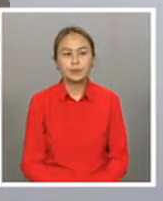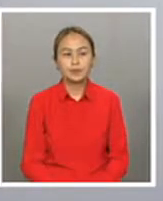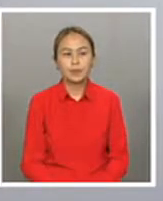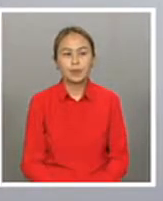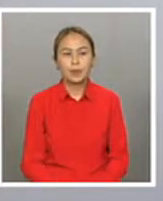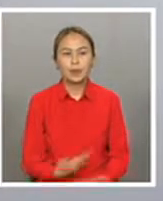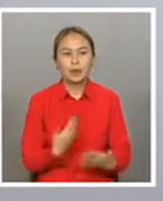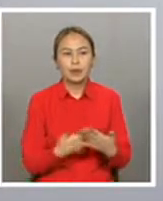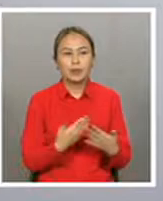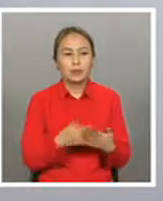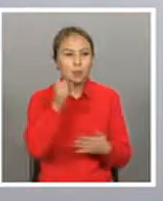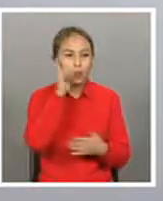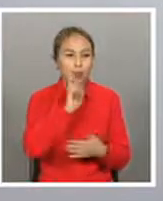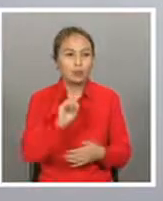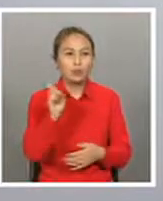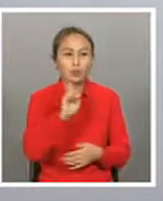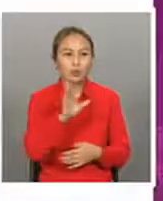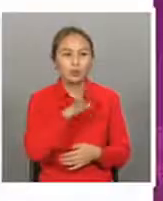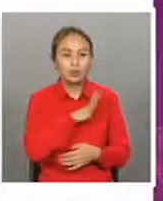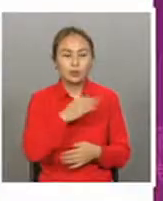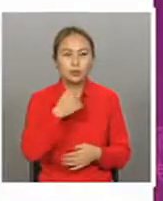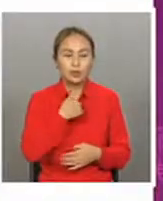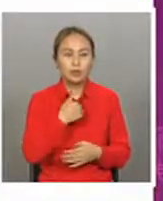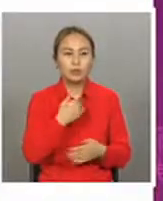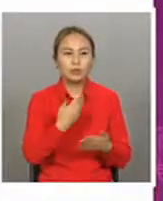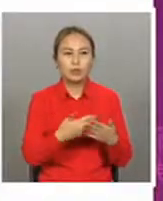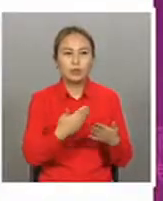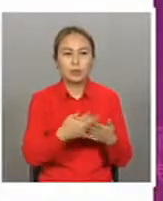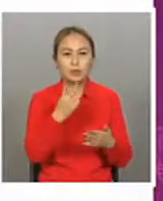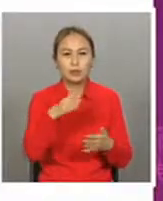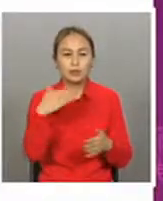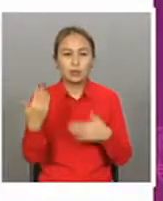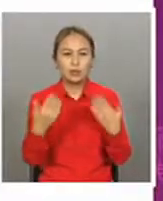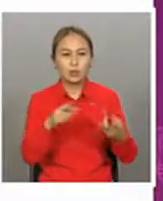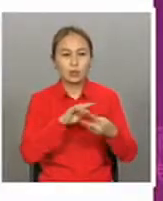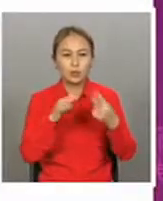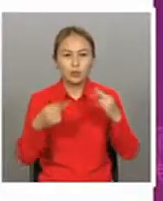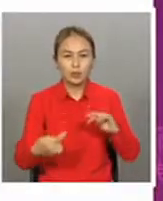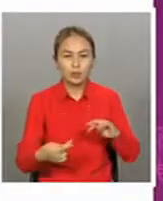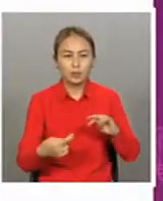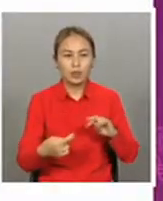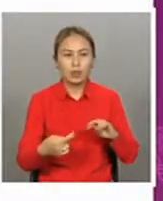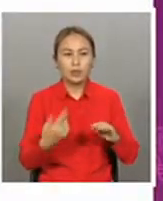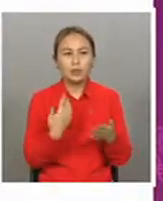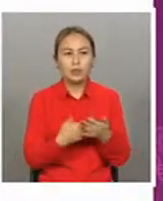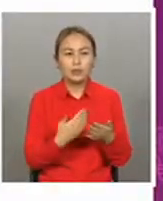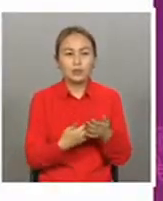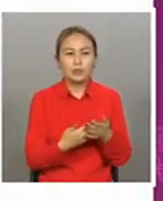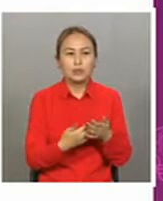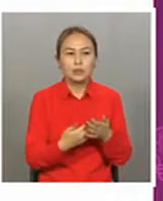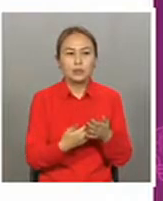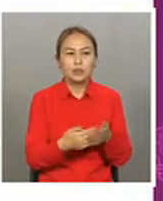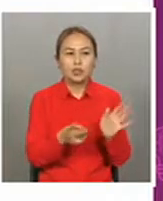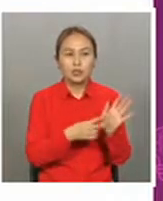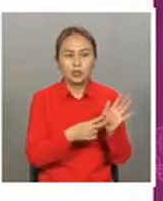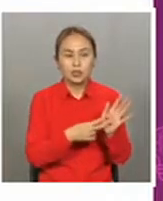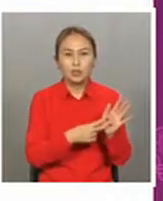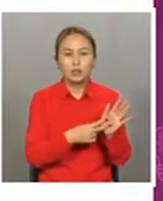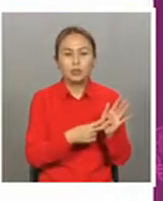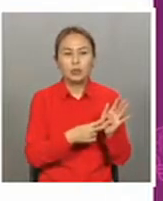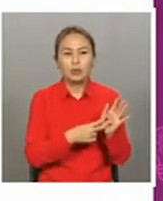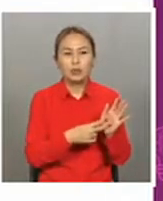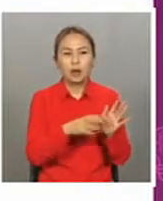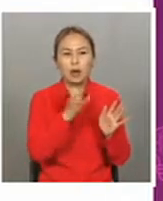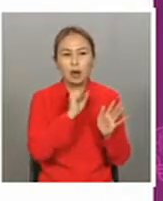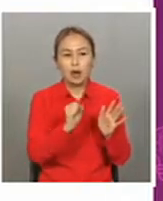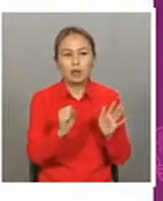Қараңыздар, ыңғайлы болу үшін мен екі жақты орнымен ауыстырамын. Яғни, 7 мен а